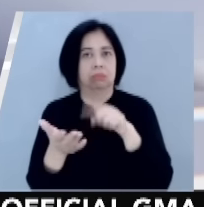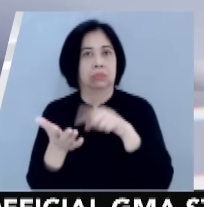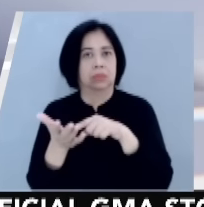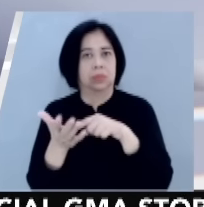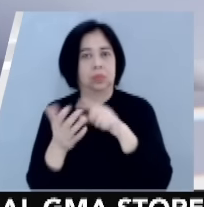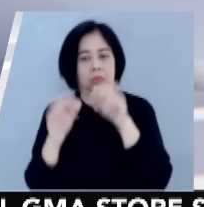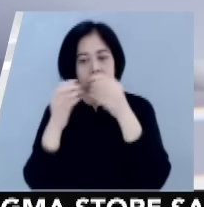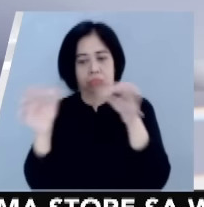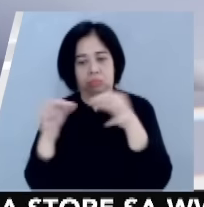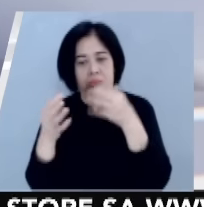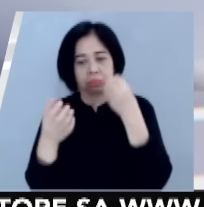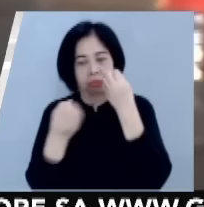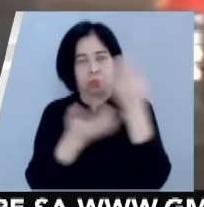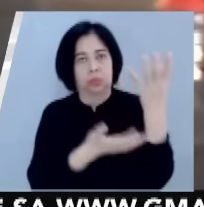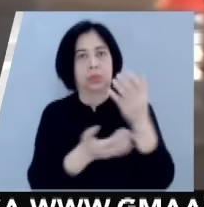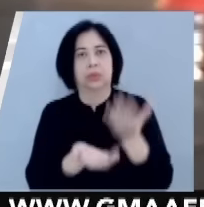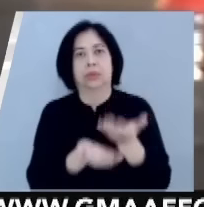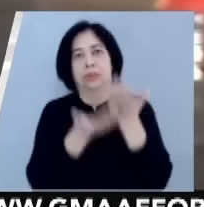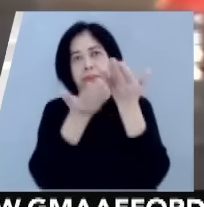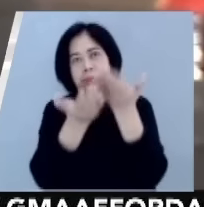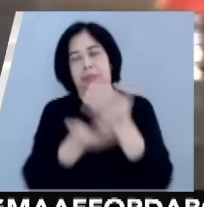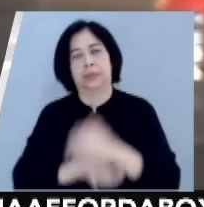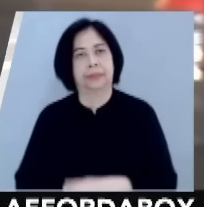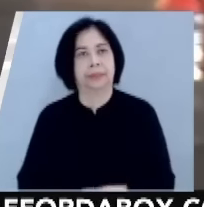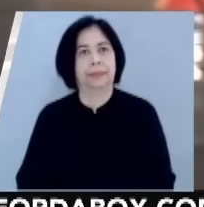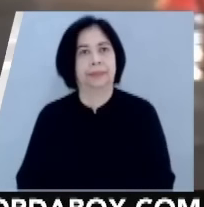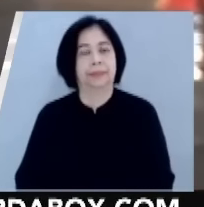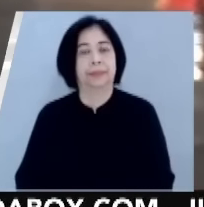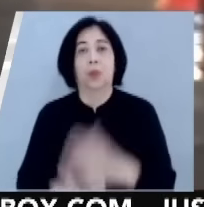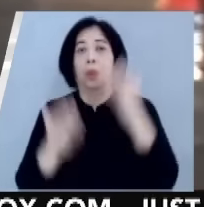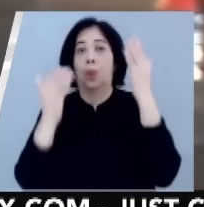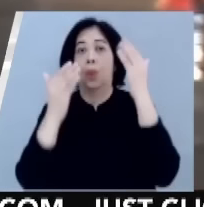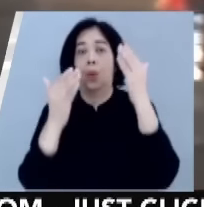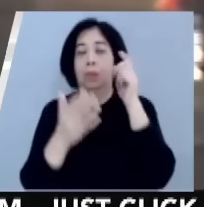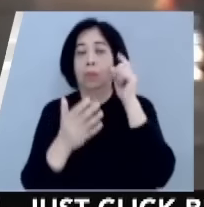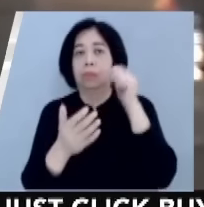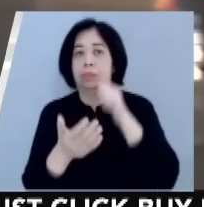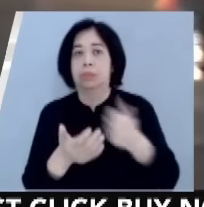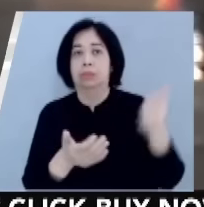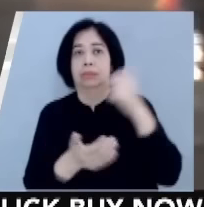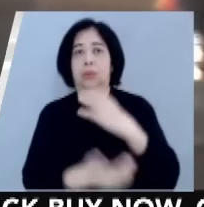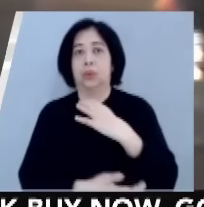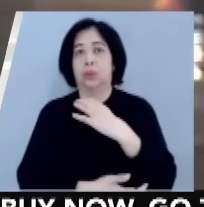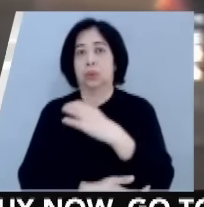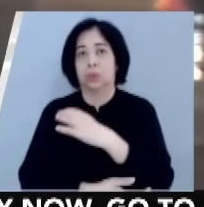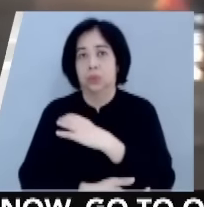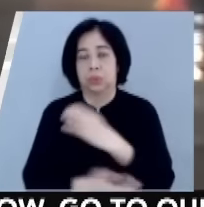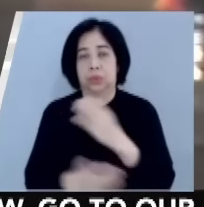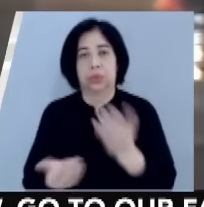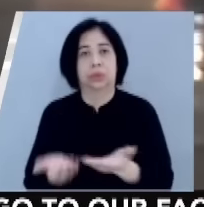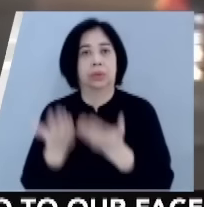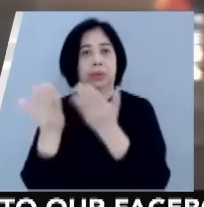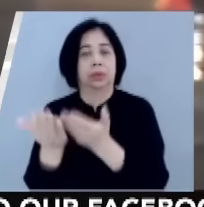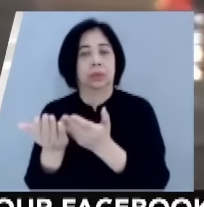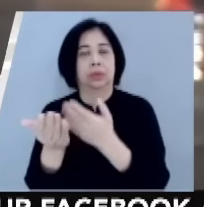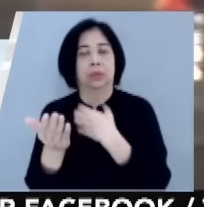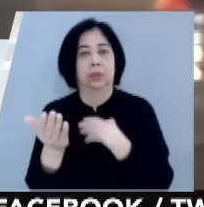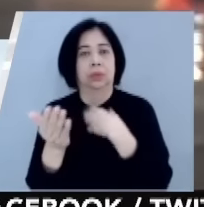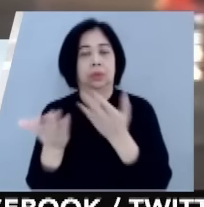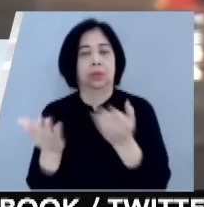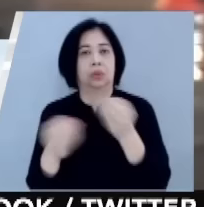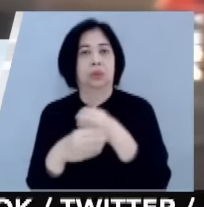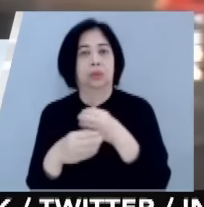that we will submit. Target ng Secretary General ng Kamara na i-transmit ang mga reklamo sa Office of the